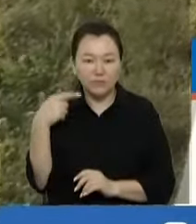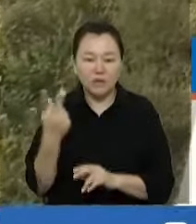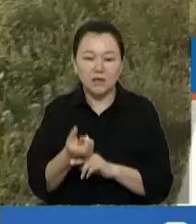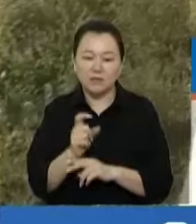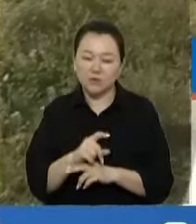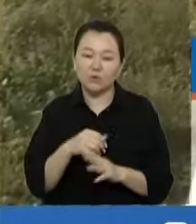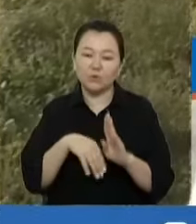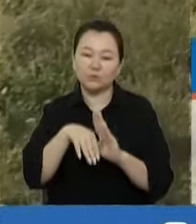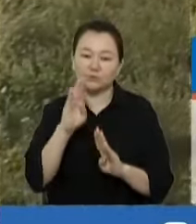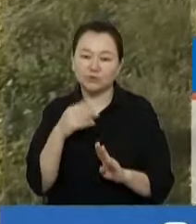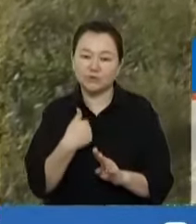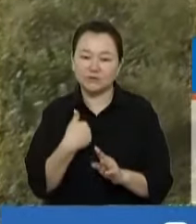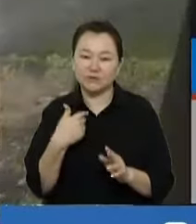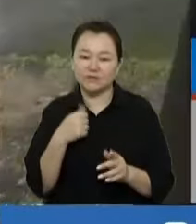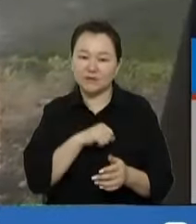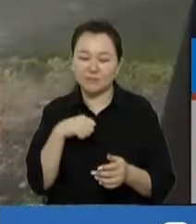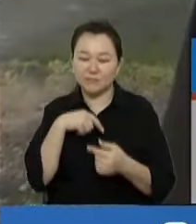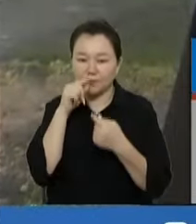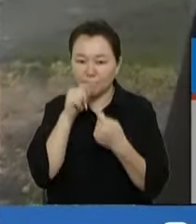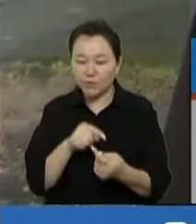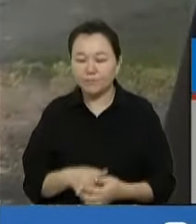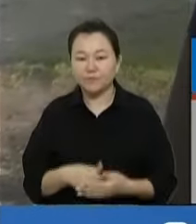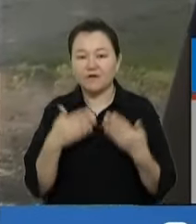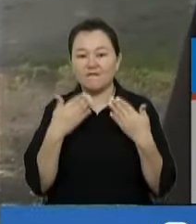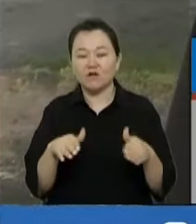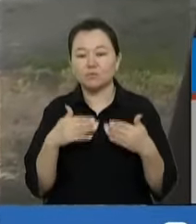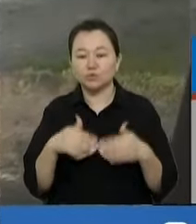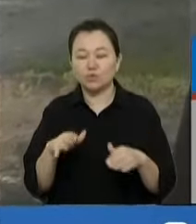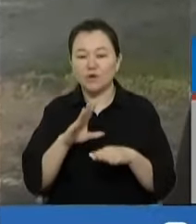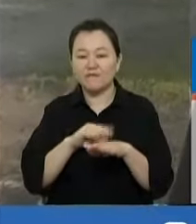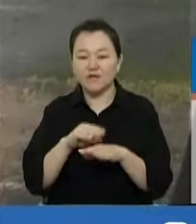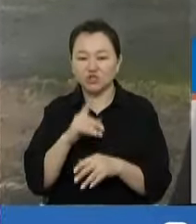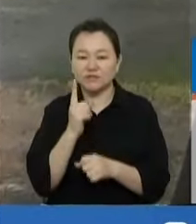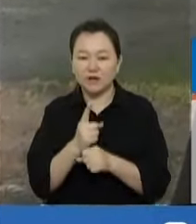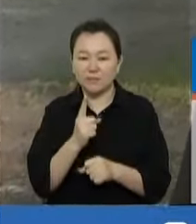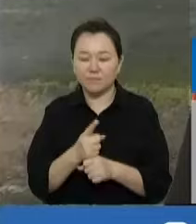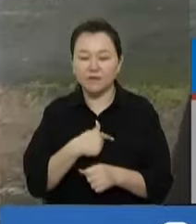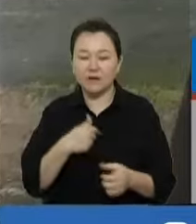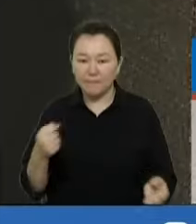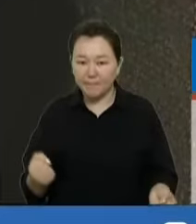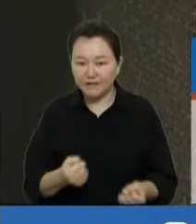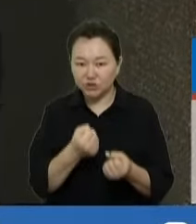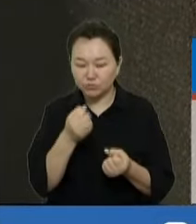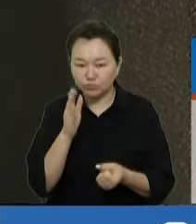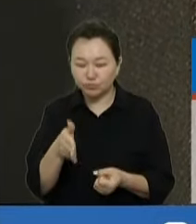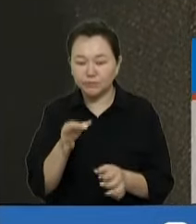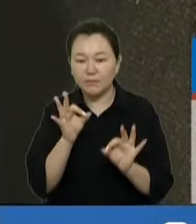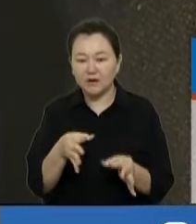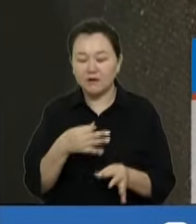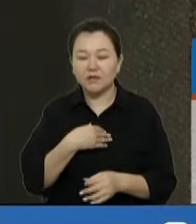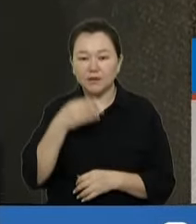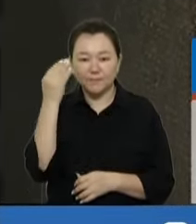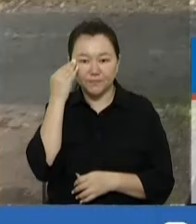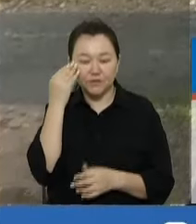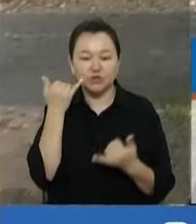ондайға енді өзім қарсымын. Выпускной ойларын тыйым салғанын қолдаймын. Дұрыс деп ойлаймын,